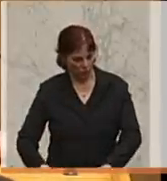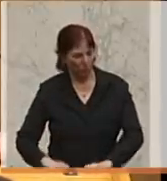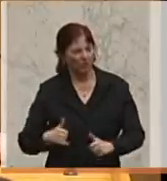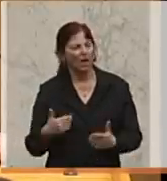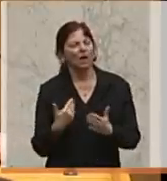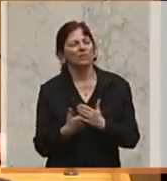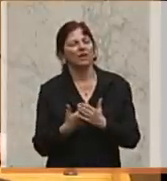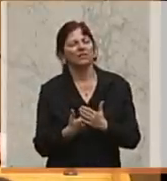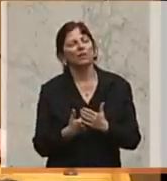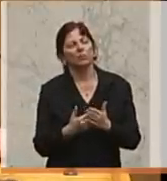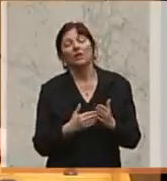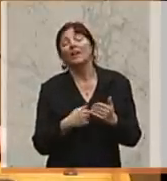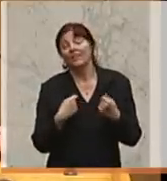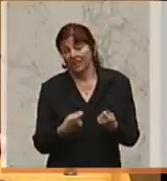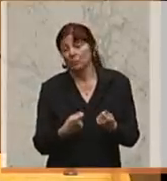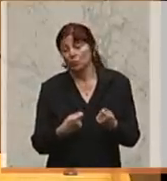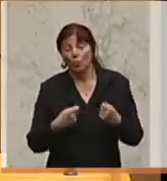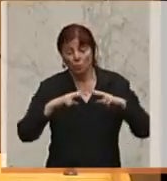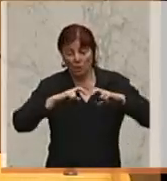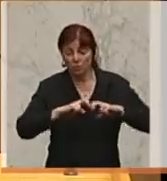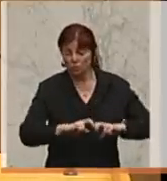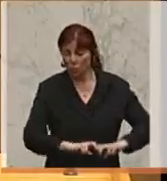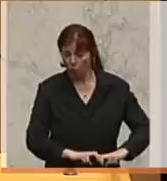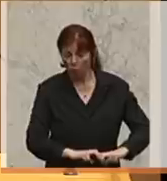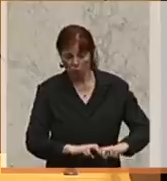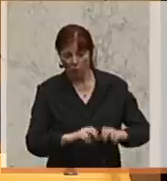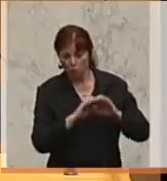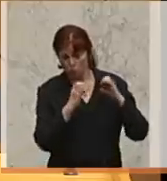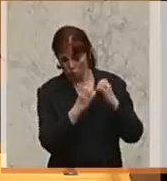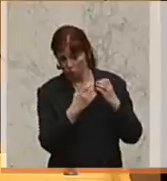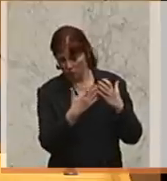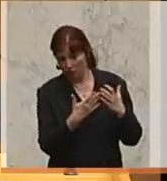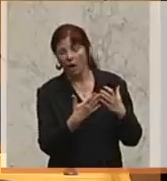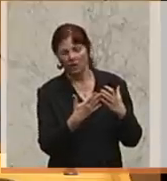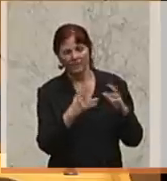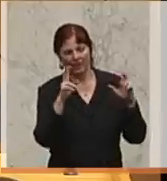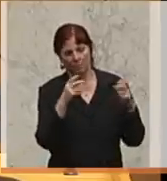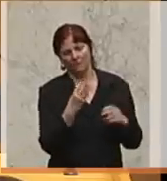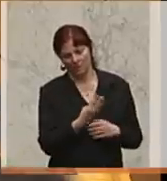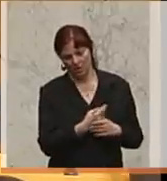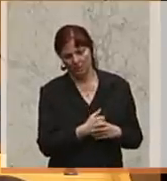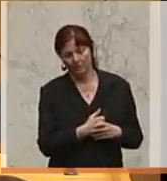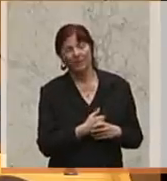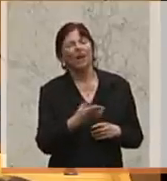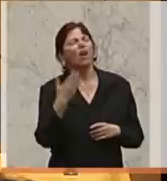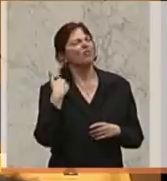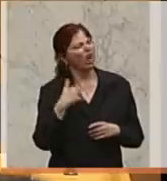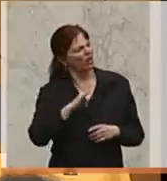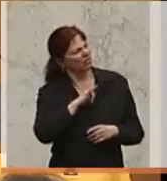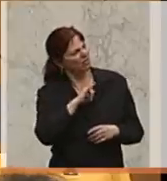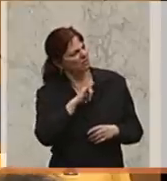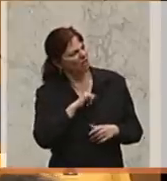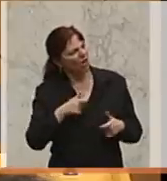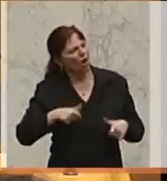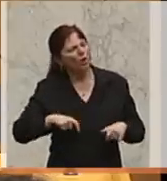im Untersuchungsausschuss. Ich habe auch mit Interesse jetzt mitverfolgt, wie der Clubobmann der SPÖ zum